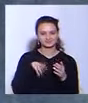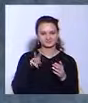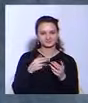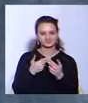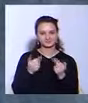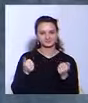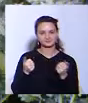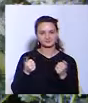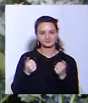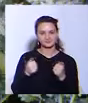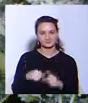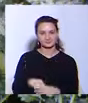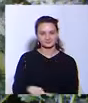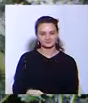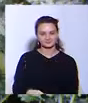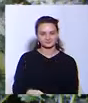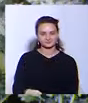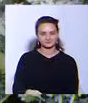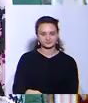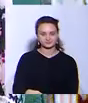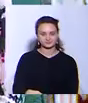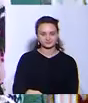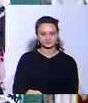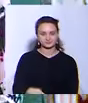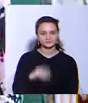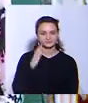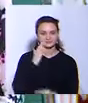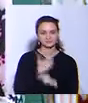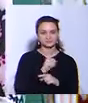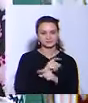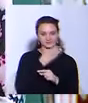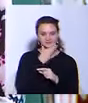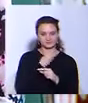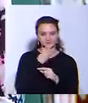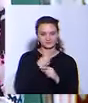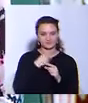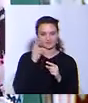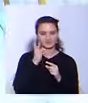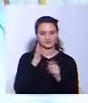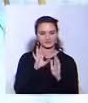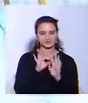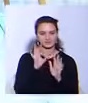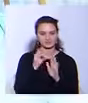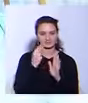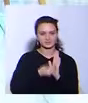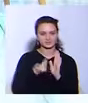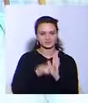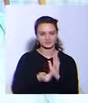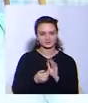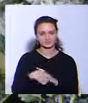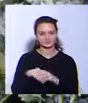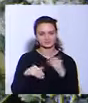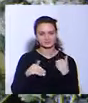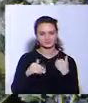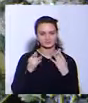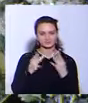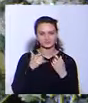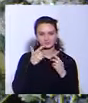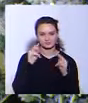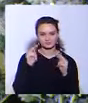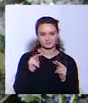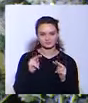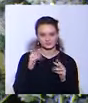სამუშაო დახმარება გვჭირდება. აი მართლა ძალიან ლამაზებია. მე აღარც კი ვიცი რომელი ერთი გაჩვენოთ. მე მინდა რომ უბრალოდ